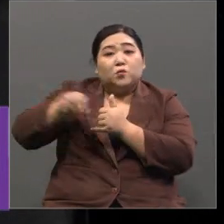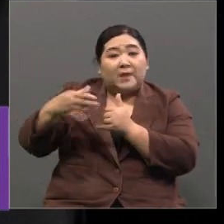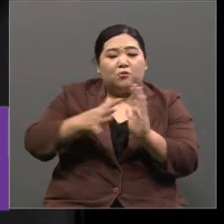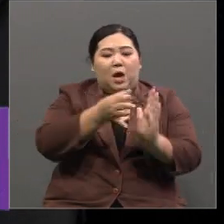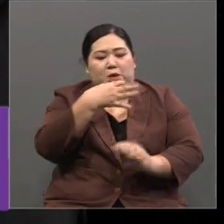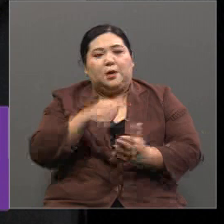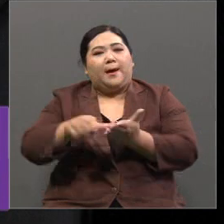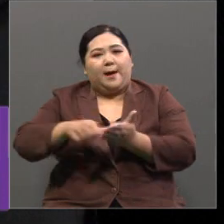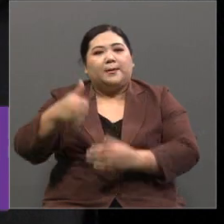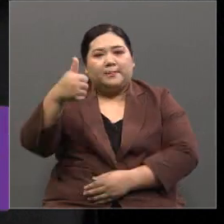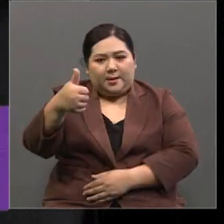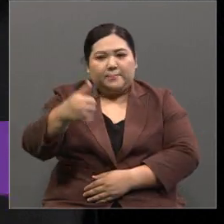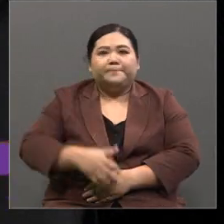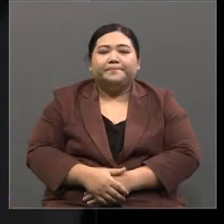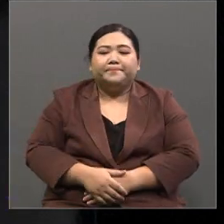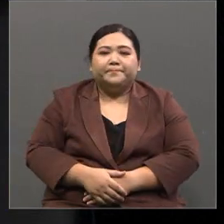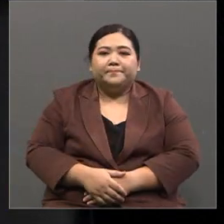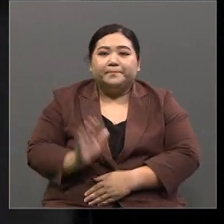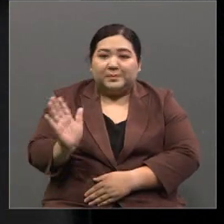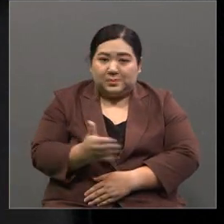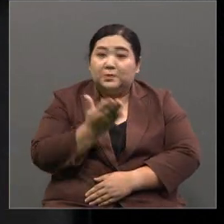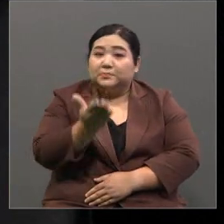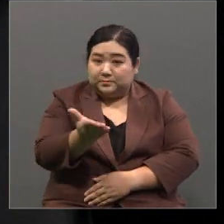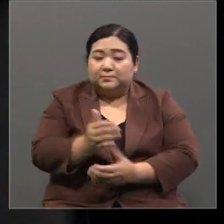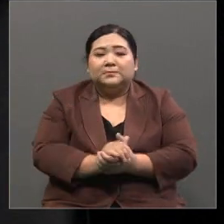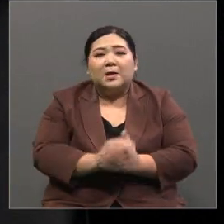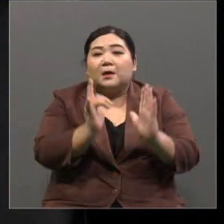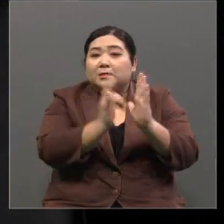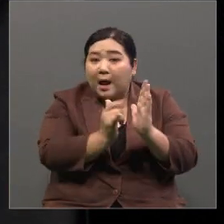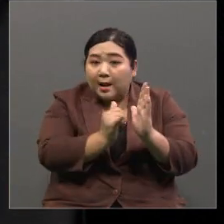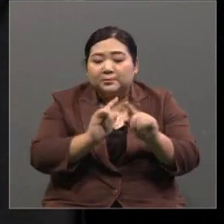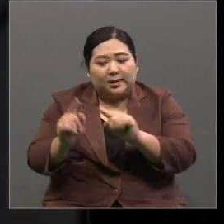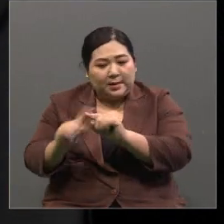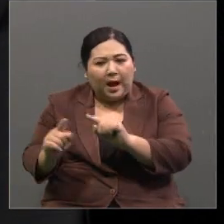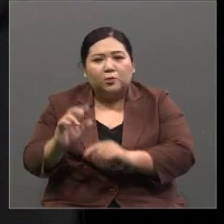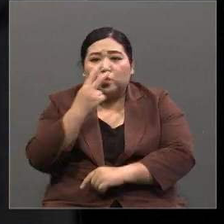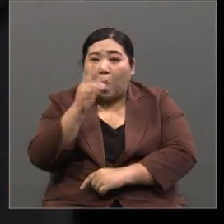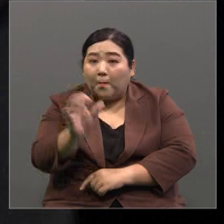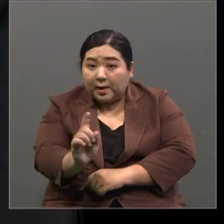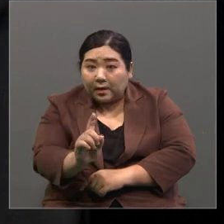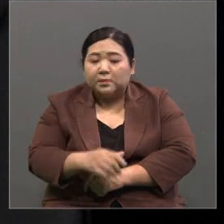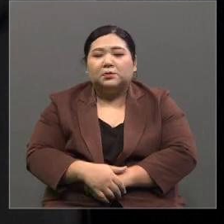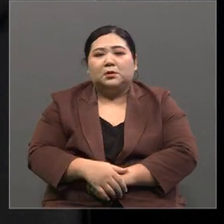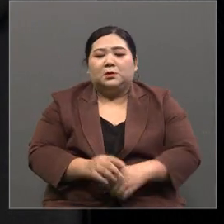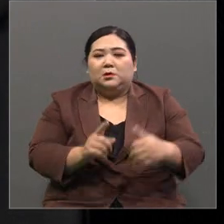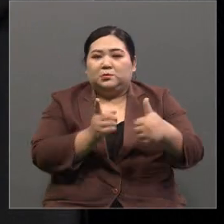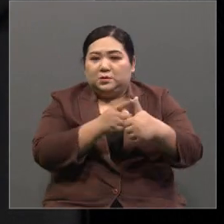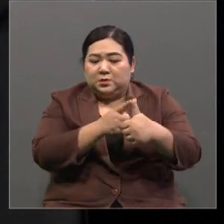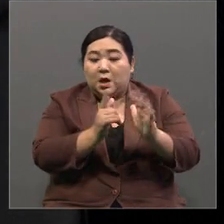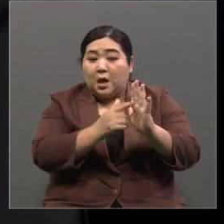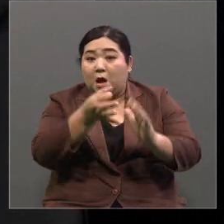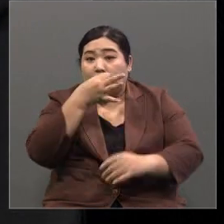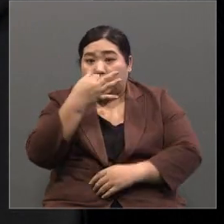ค่ะสไลด์ถัดไปค่ะสำหรับการให้ยาต้านไวรัสพิจารณาจากอะไรบ้างอันที่1ก็คือประสิทธิภาพของยาในการลดอาการป่วย